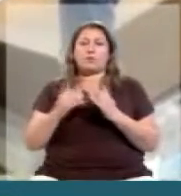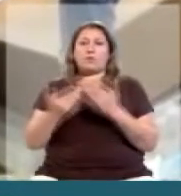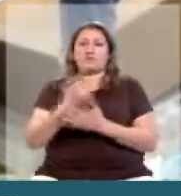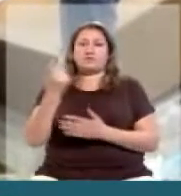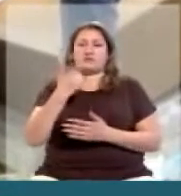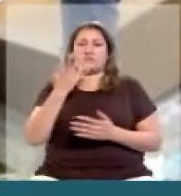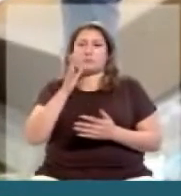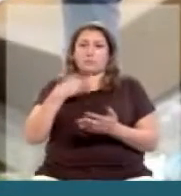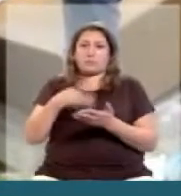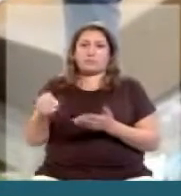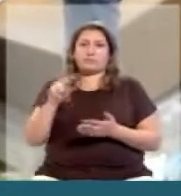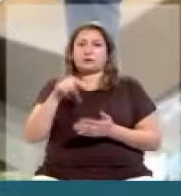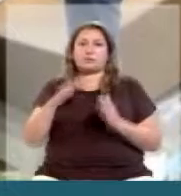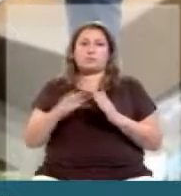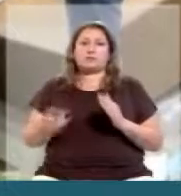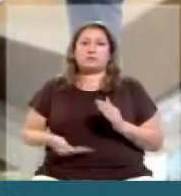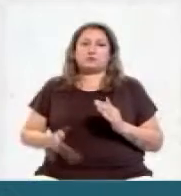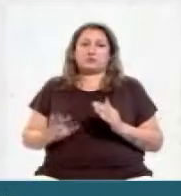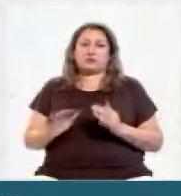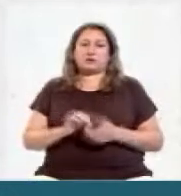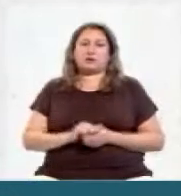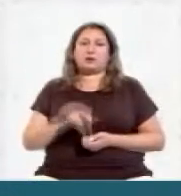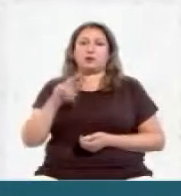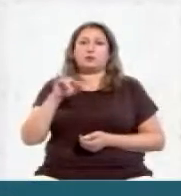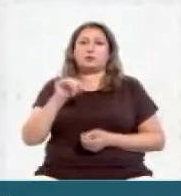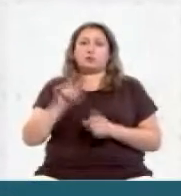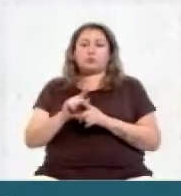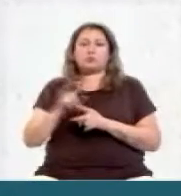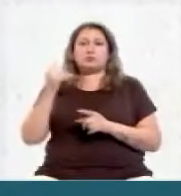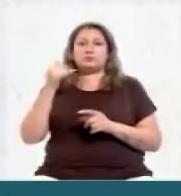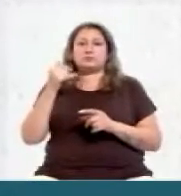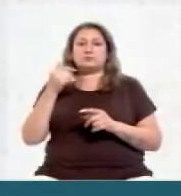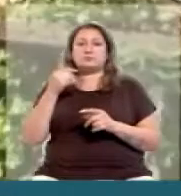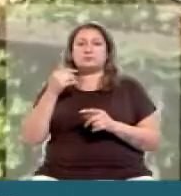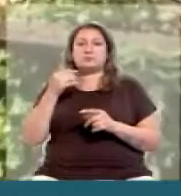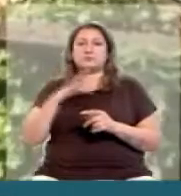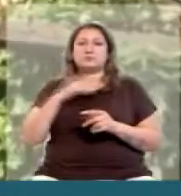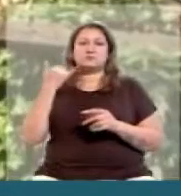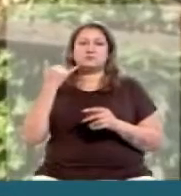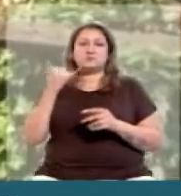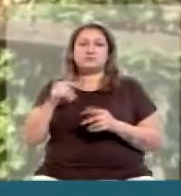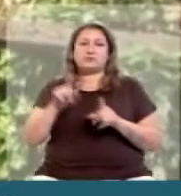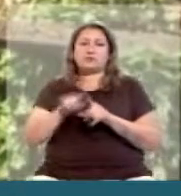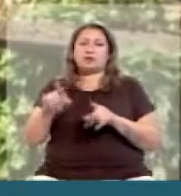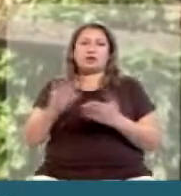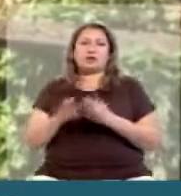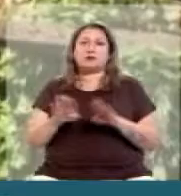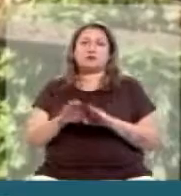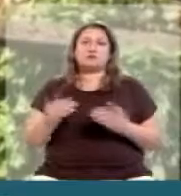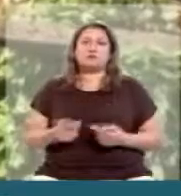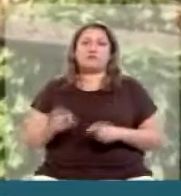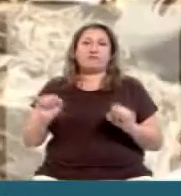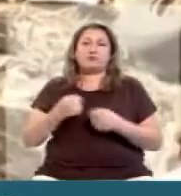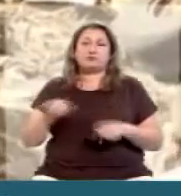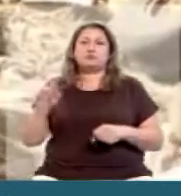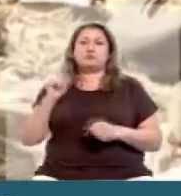мұрагері Людмила мен де байланыс орнатқан. Жанжал толастамайды, тұру мүмкін емес, сондықтан сатылымға шығардым деп отыр. Қос тарап таласқан